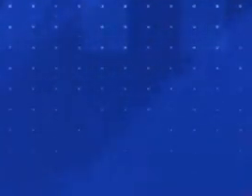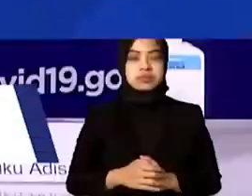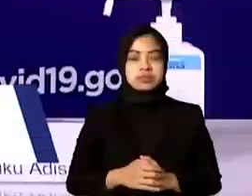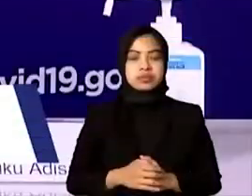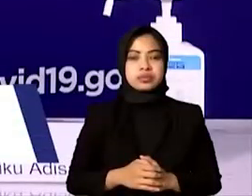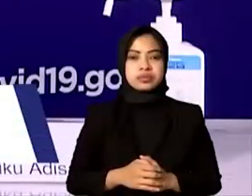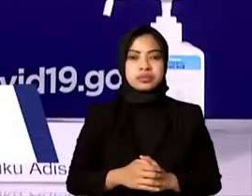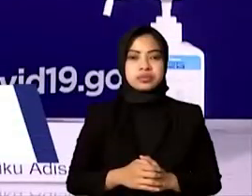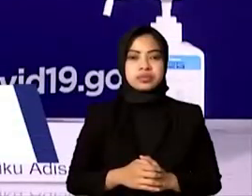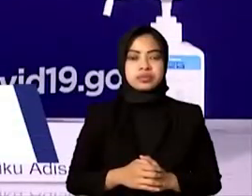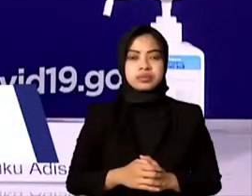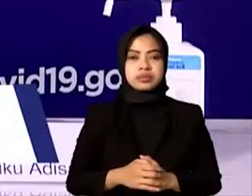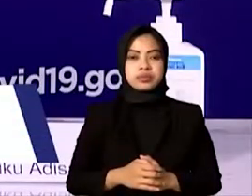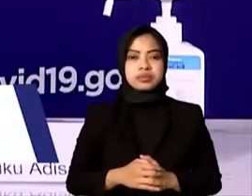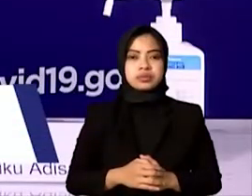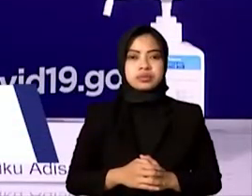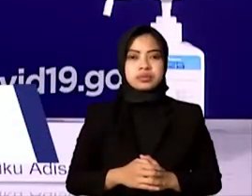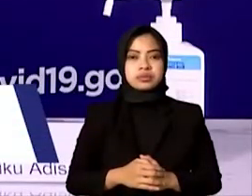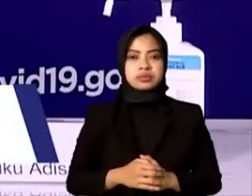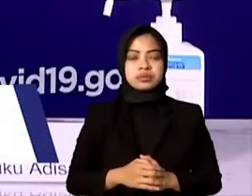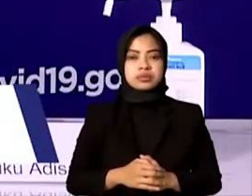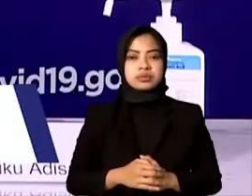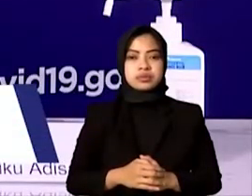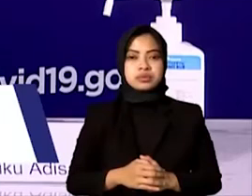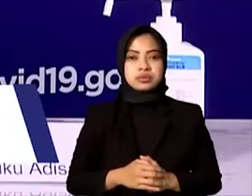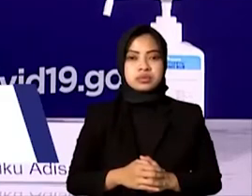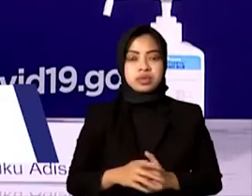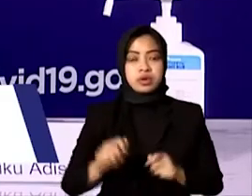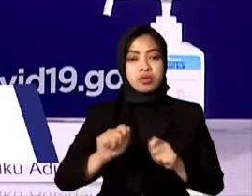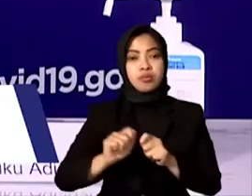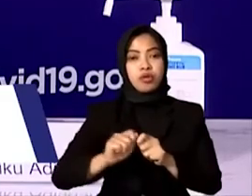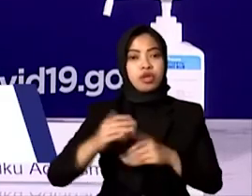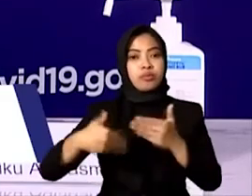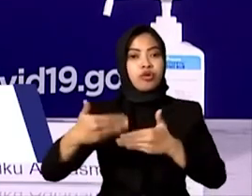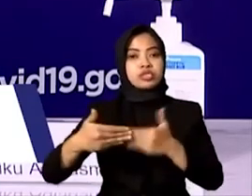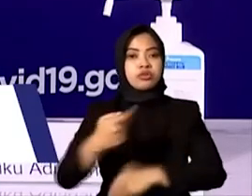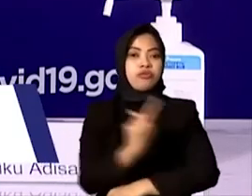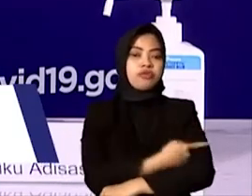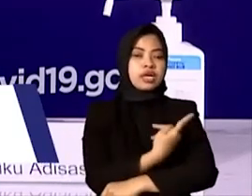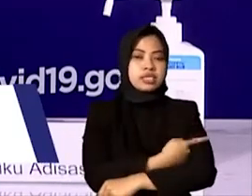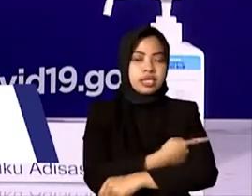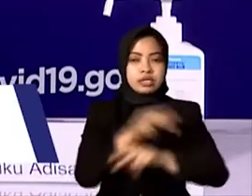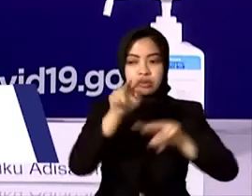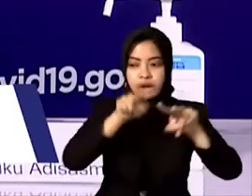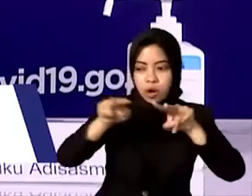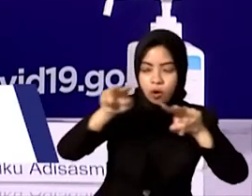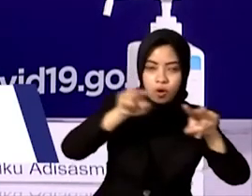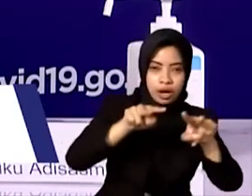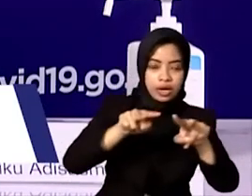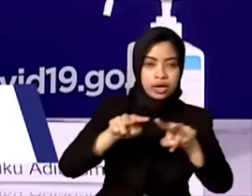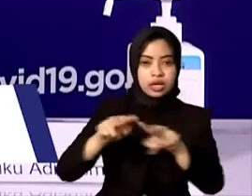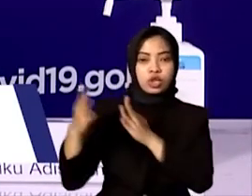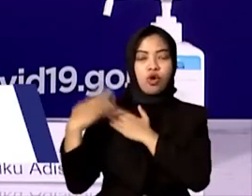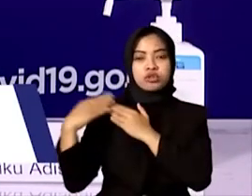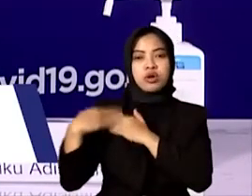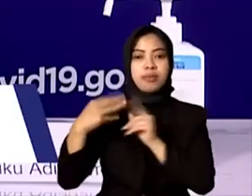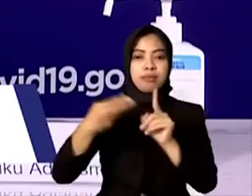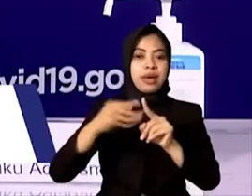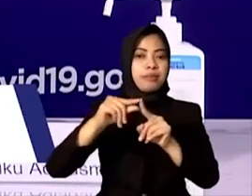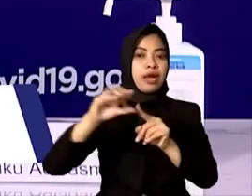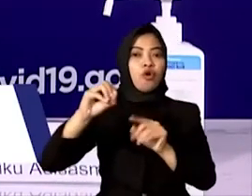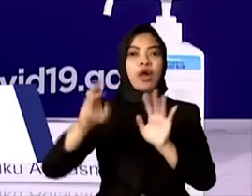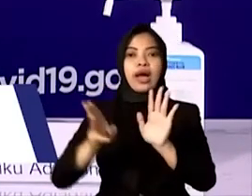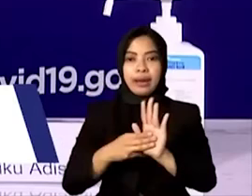prinsipnya pengawalan pengadaan vaksin ini selama ini dilakukan oleh Badan POM dan